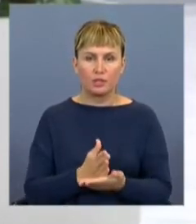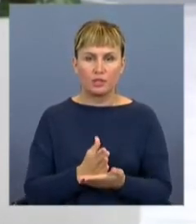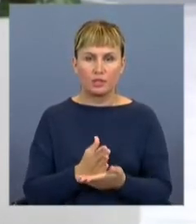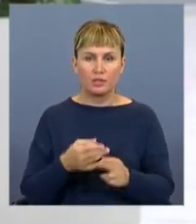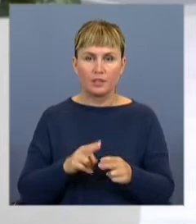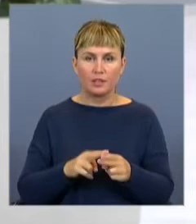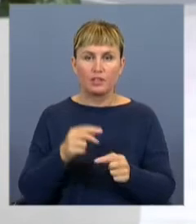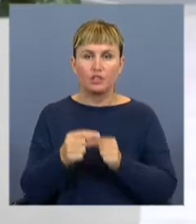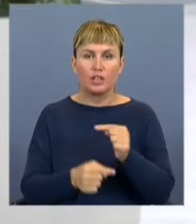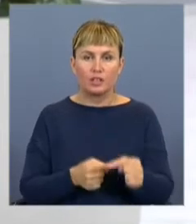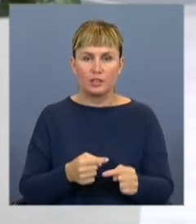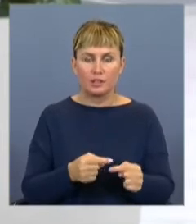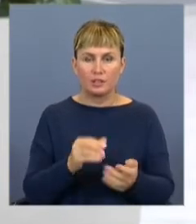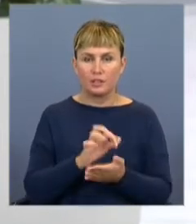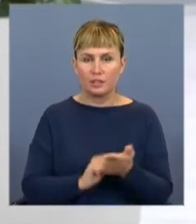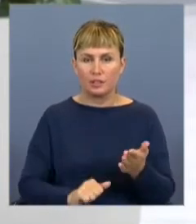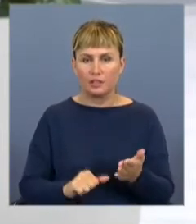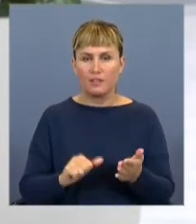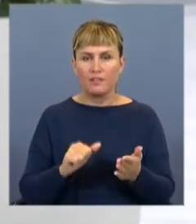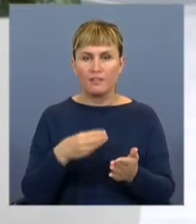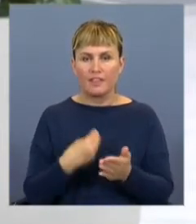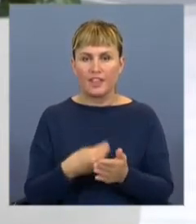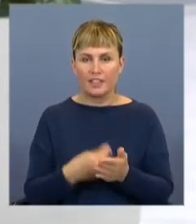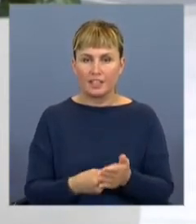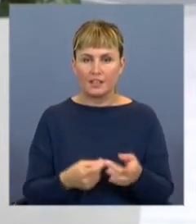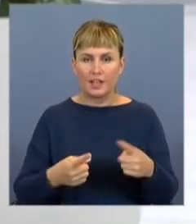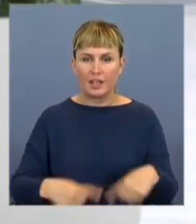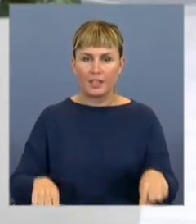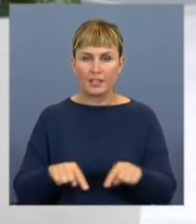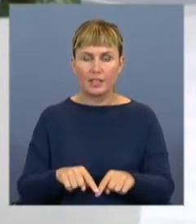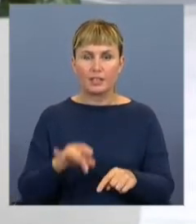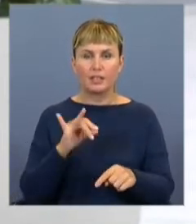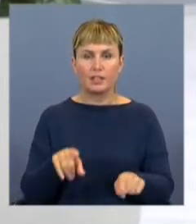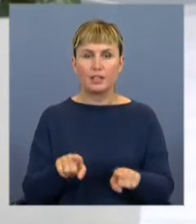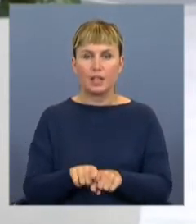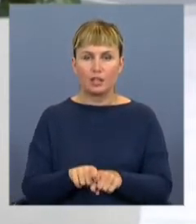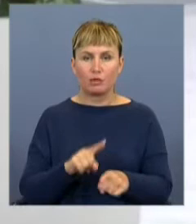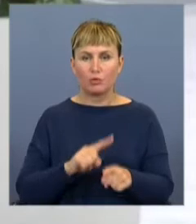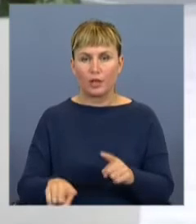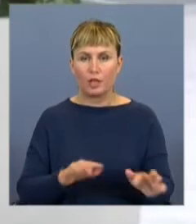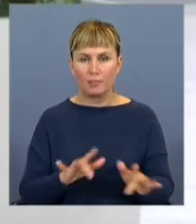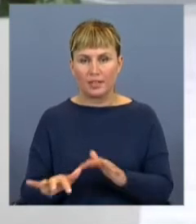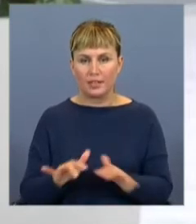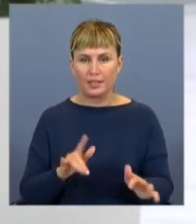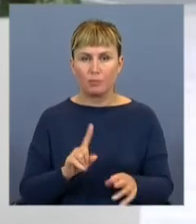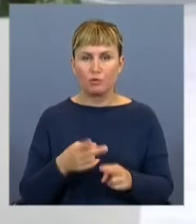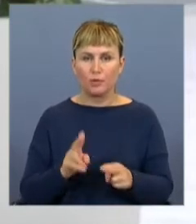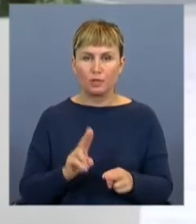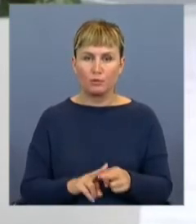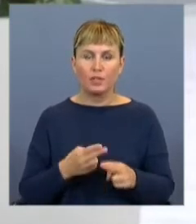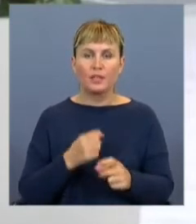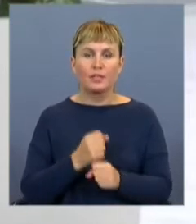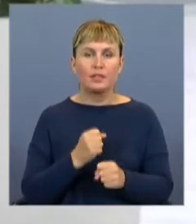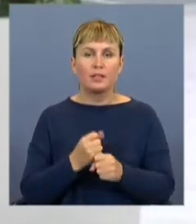транзакционные издержки самих финансовых институтов и также ускоряет процессы, потому что это